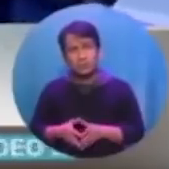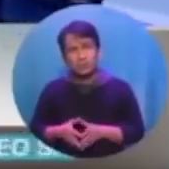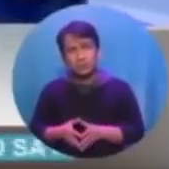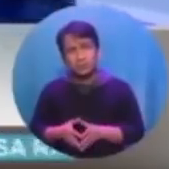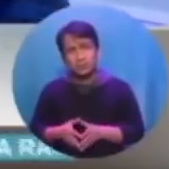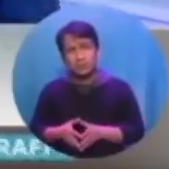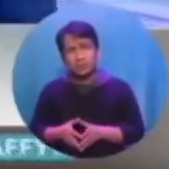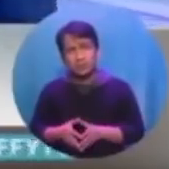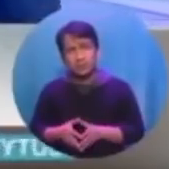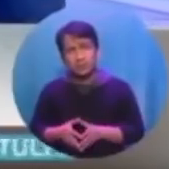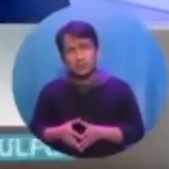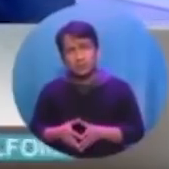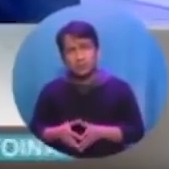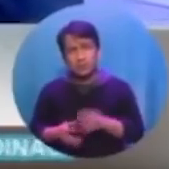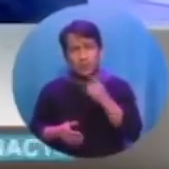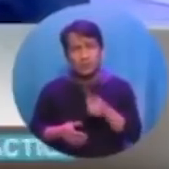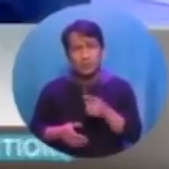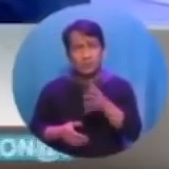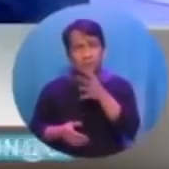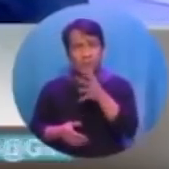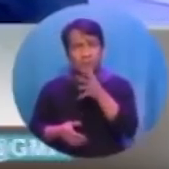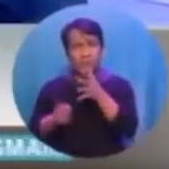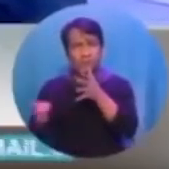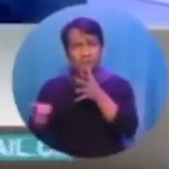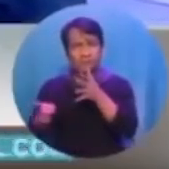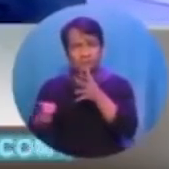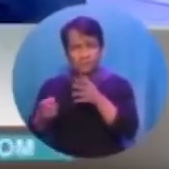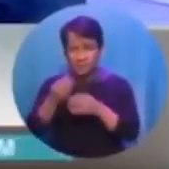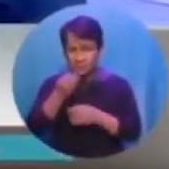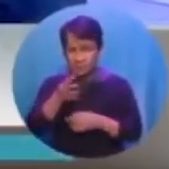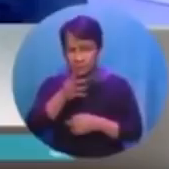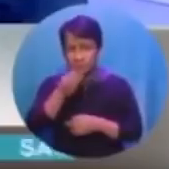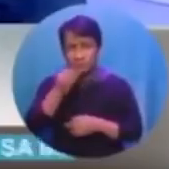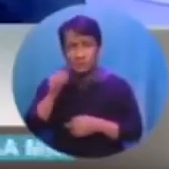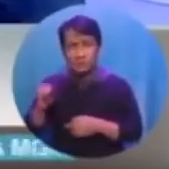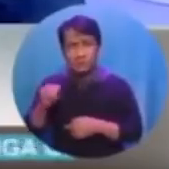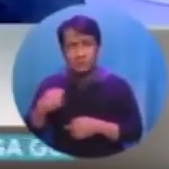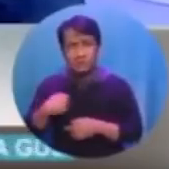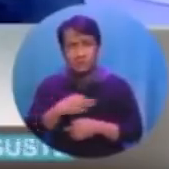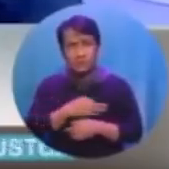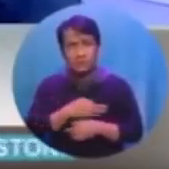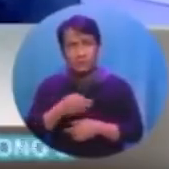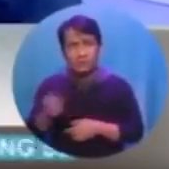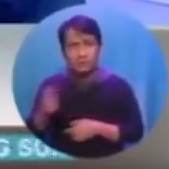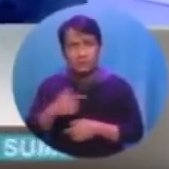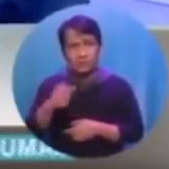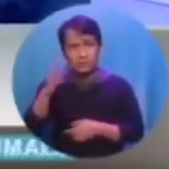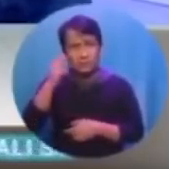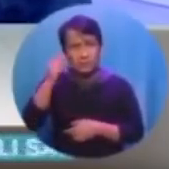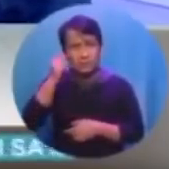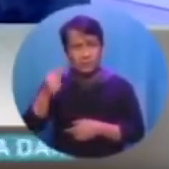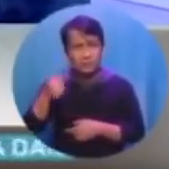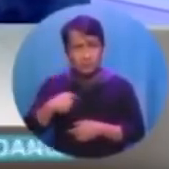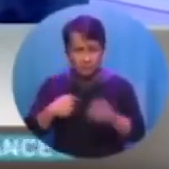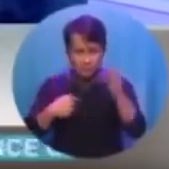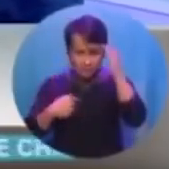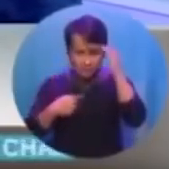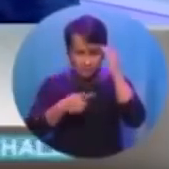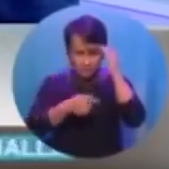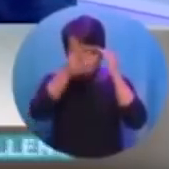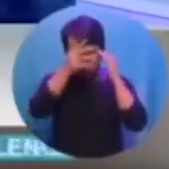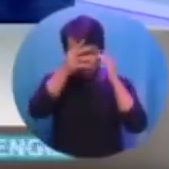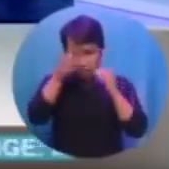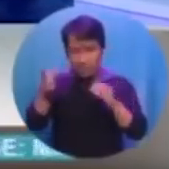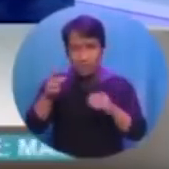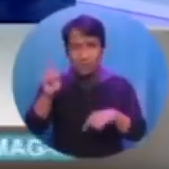kanina, sinasabi po ni nanay kay Odette, isa sa mga staff po ng Idol Action, na meron daw alam si tatay, kaya lang si